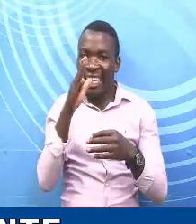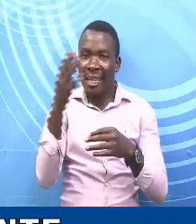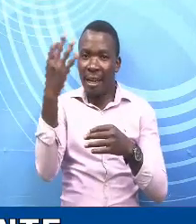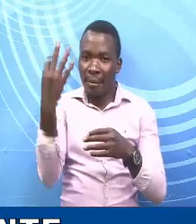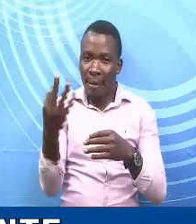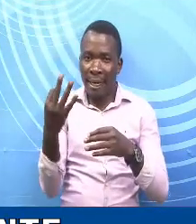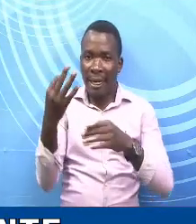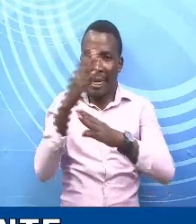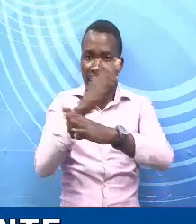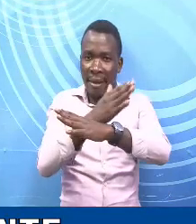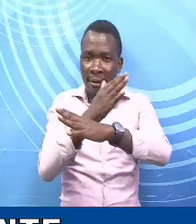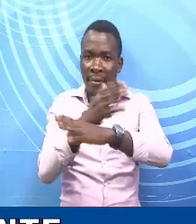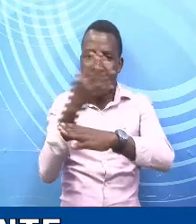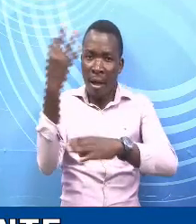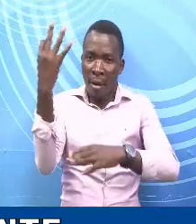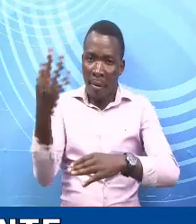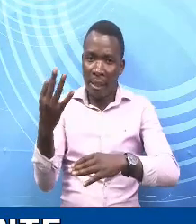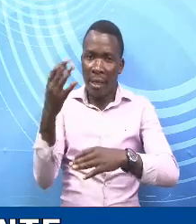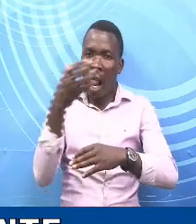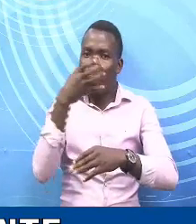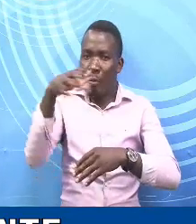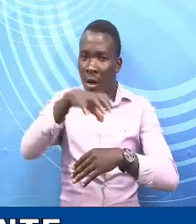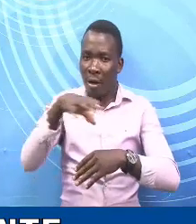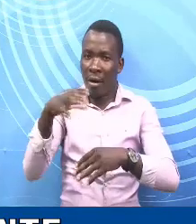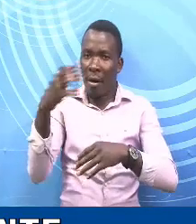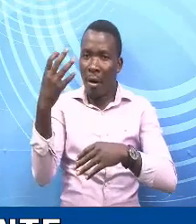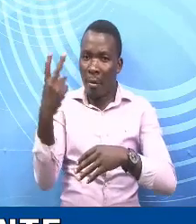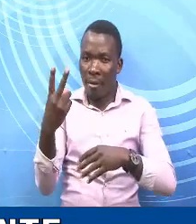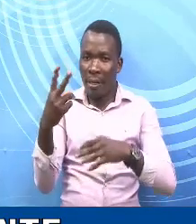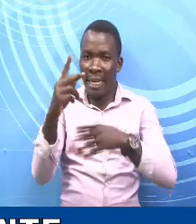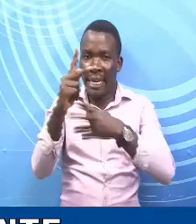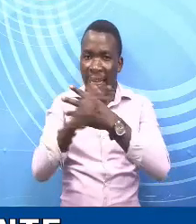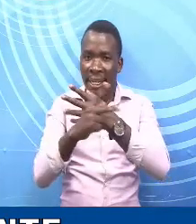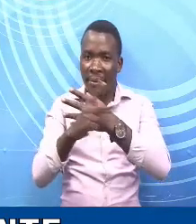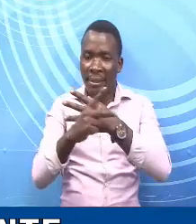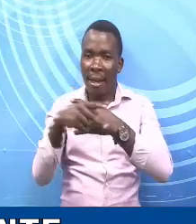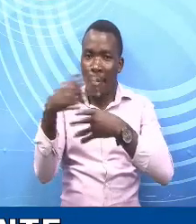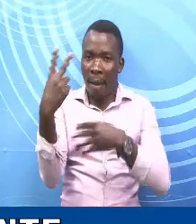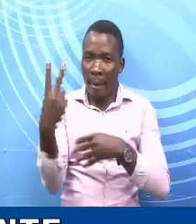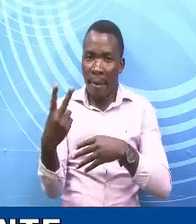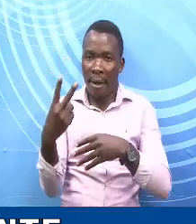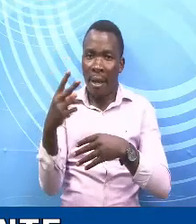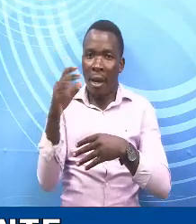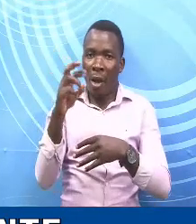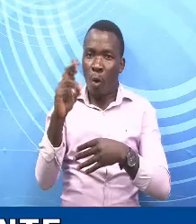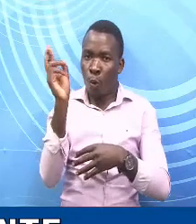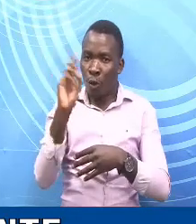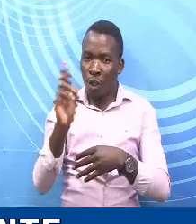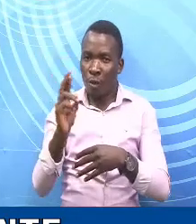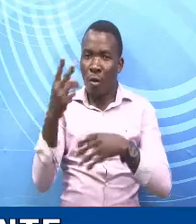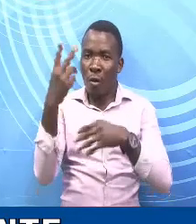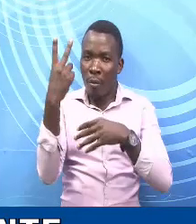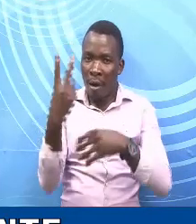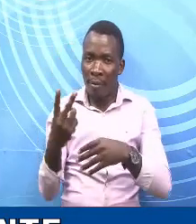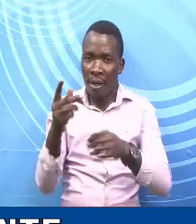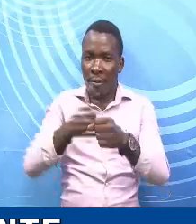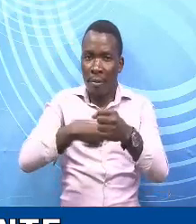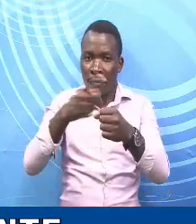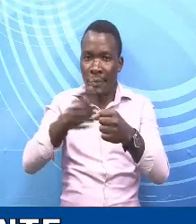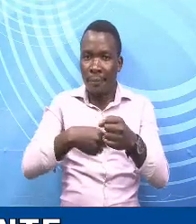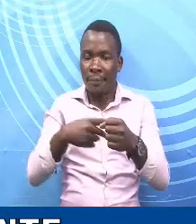ka Kamonyi 3 bo mu karere ka Muhanga 2 bo mu karere ka Kayonza 2 bo mu karere ka Rurindo 2 bo mu karere ka